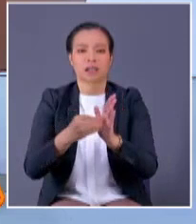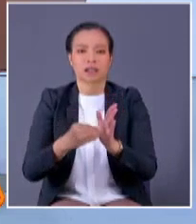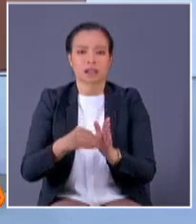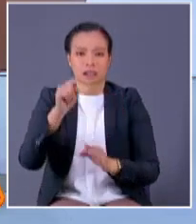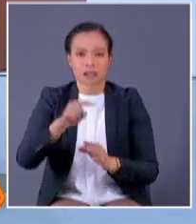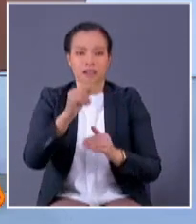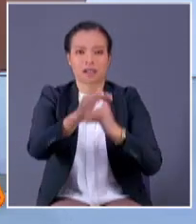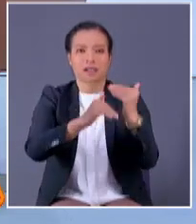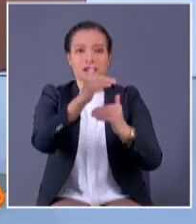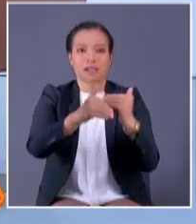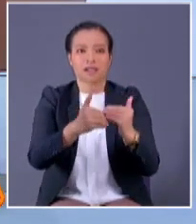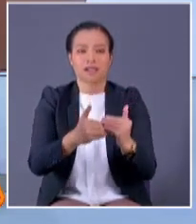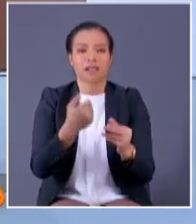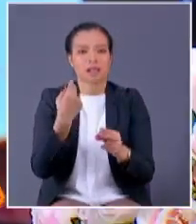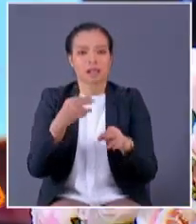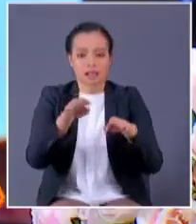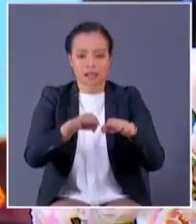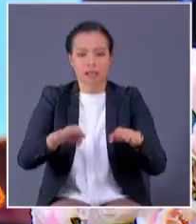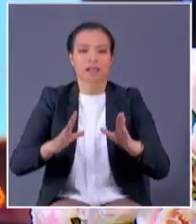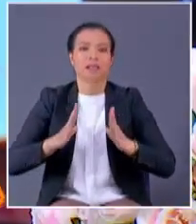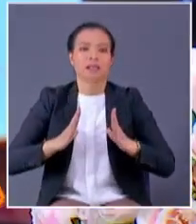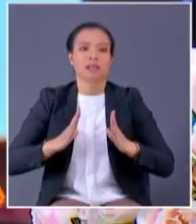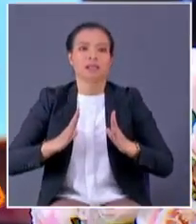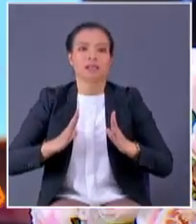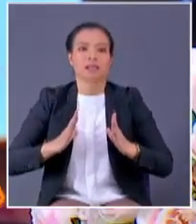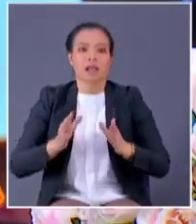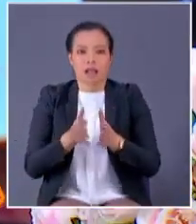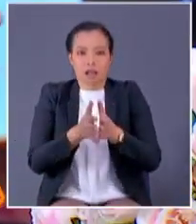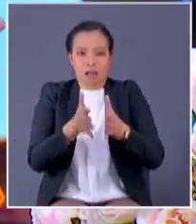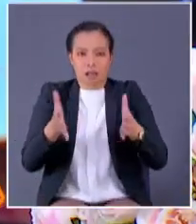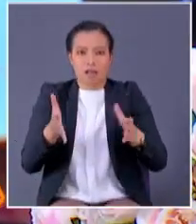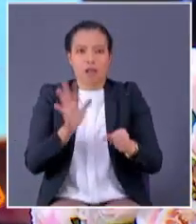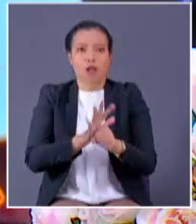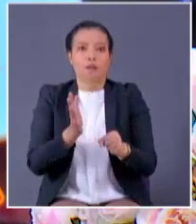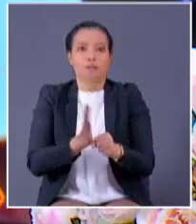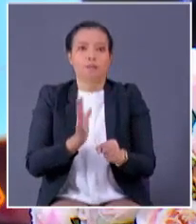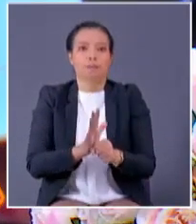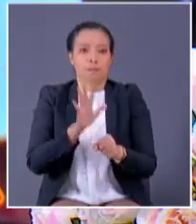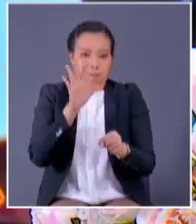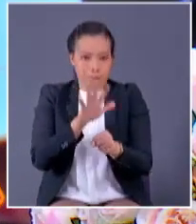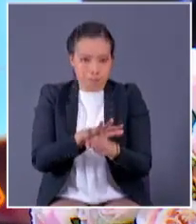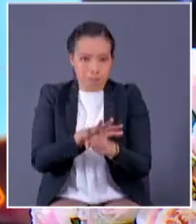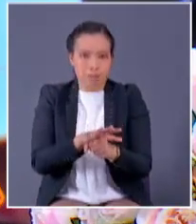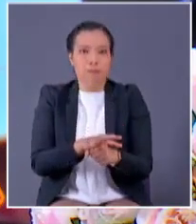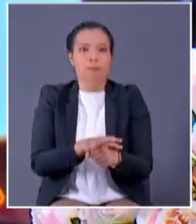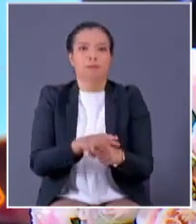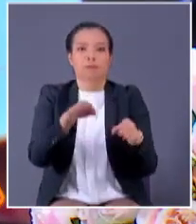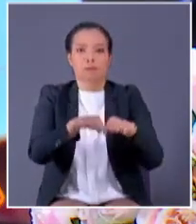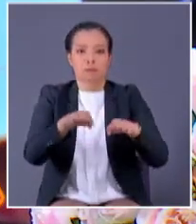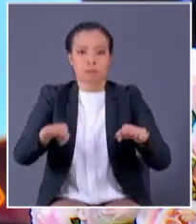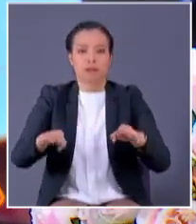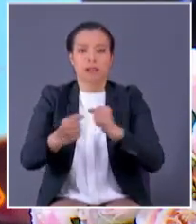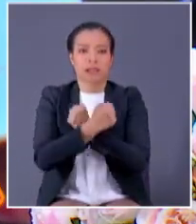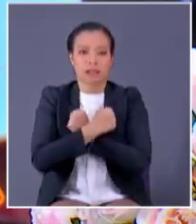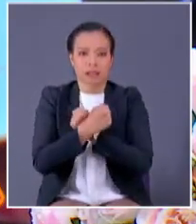รจะไปพัฒนาเรียกว่า ทรั คเทอร์มิน อลใช ่ให้ใหญ่เพียงพอและครอบคลุม ใช่ครับ 4มุมเมืองทุกถนนสุขุมวิ